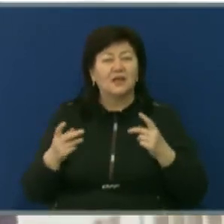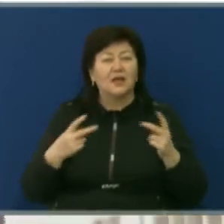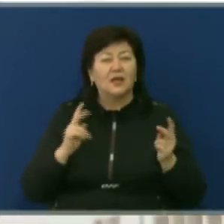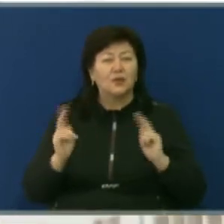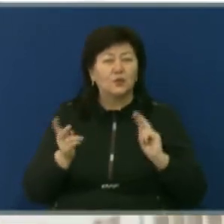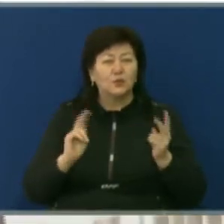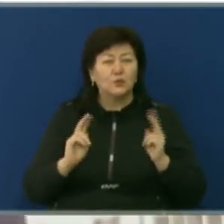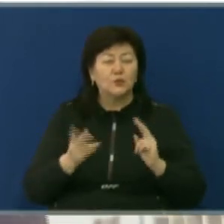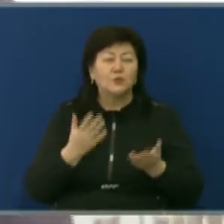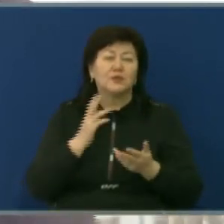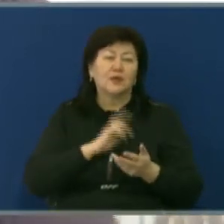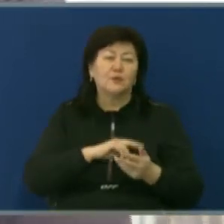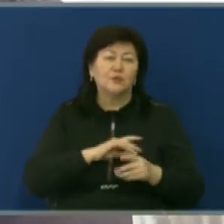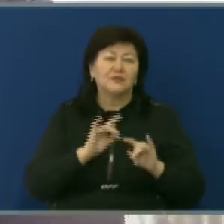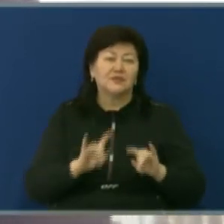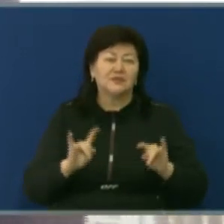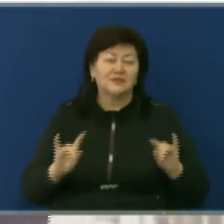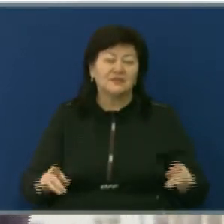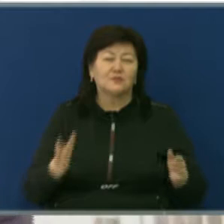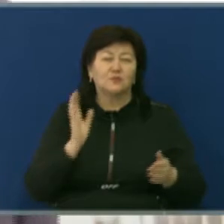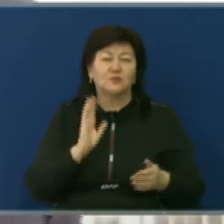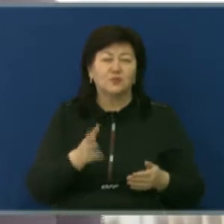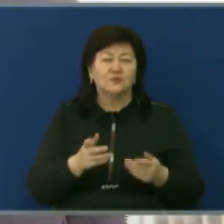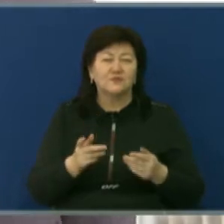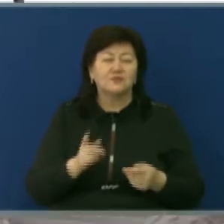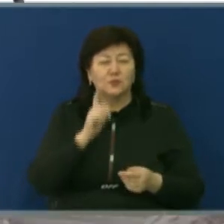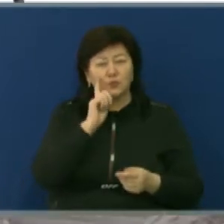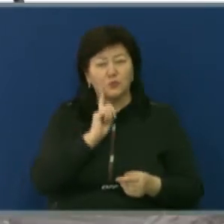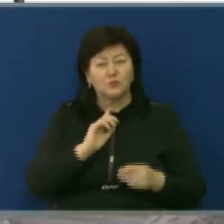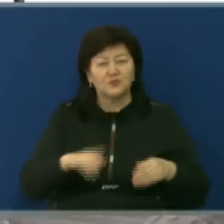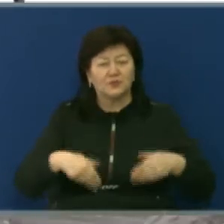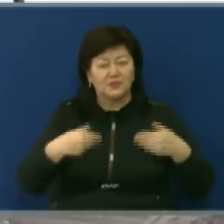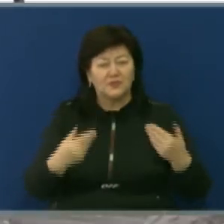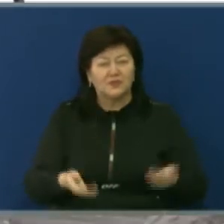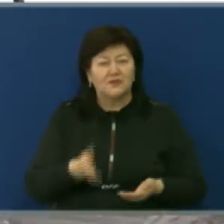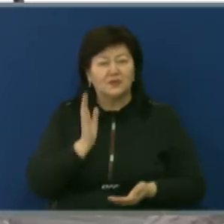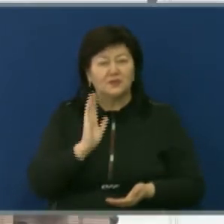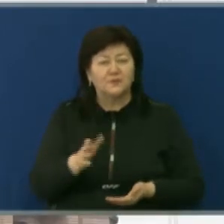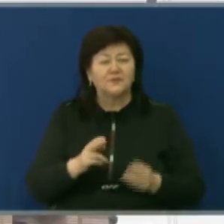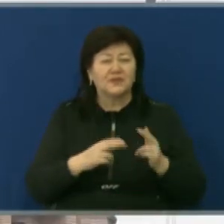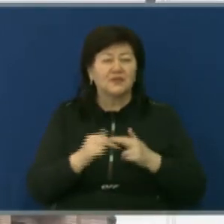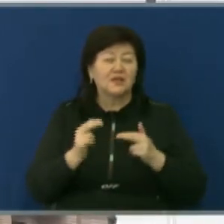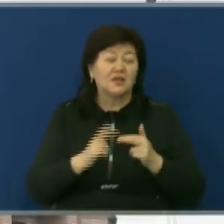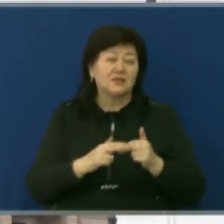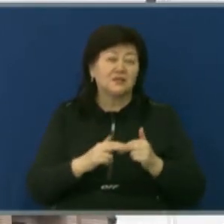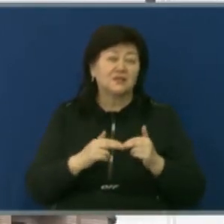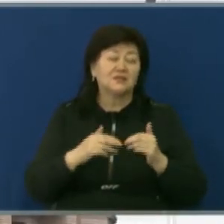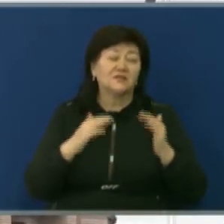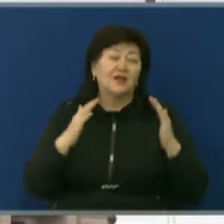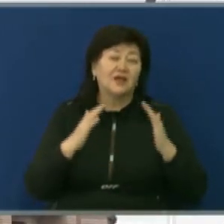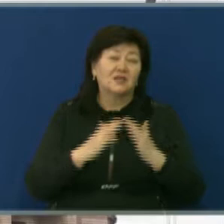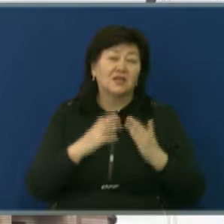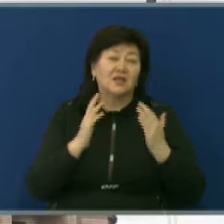школа, работает детский сад. Постепенно создаются все условия для жителей. Не секрет, что строительство жилья для очередников несколько лет